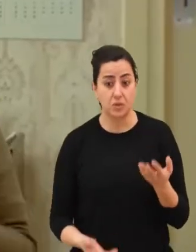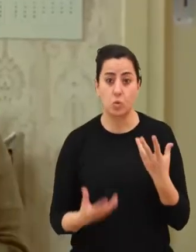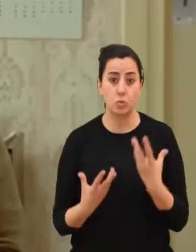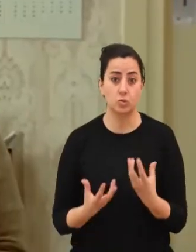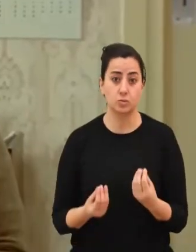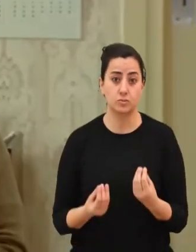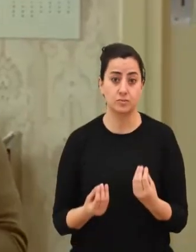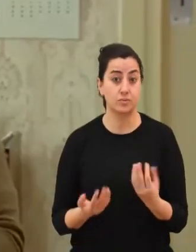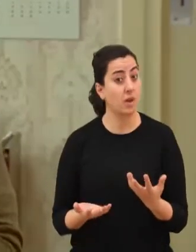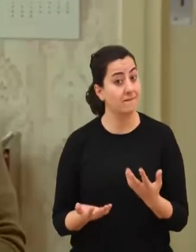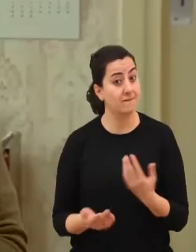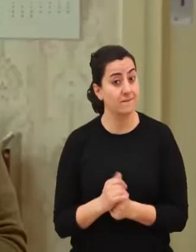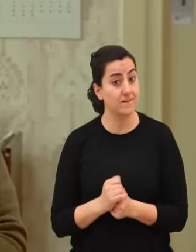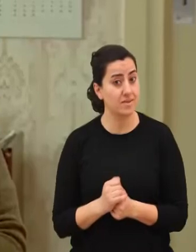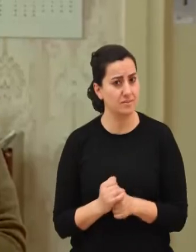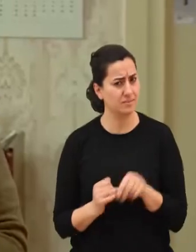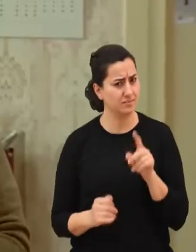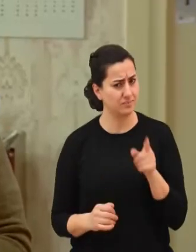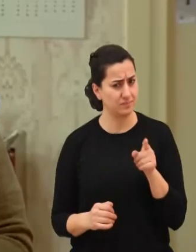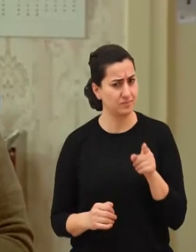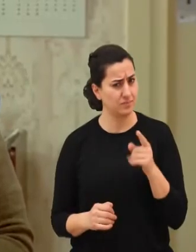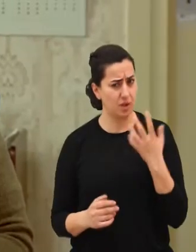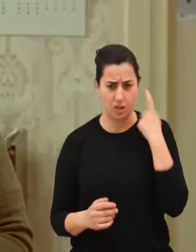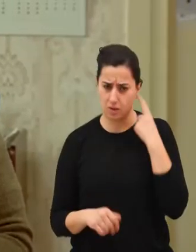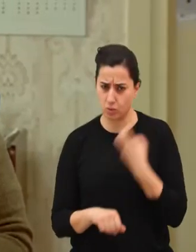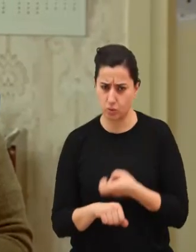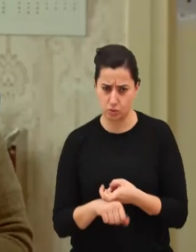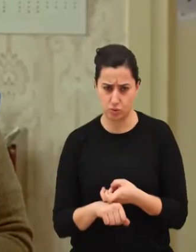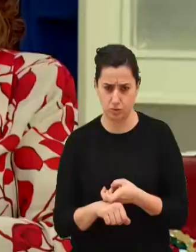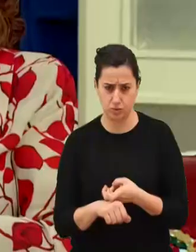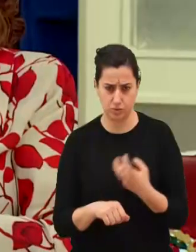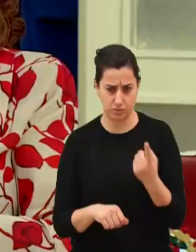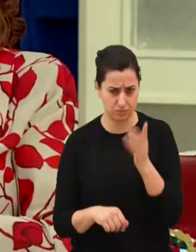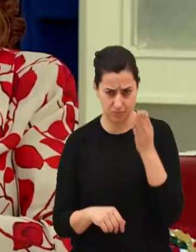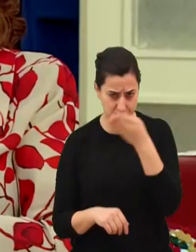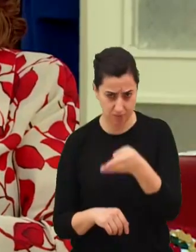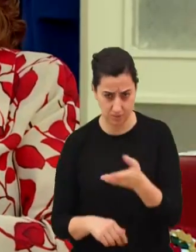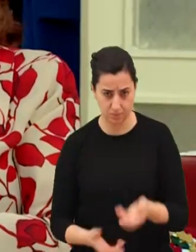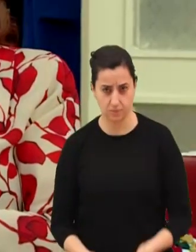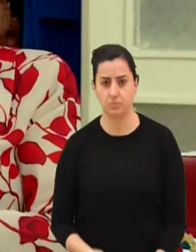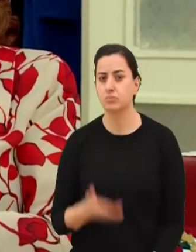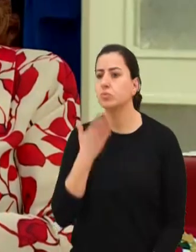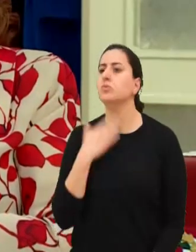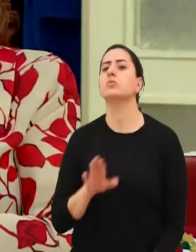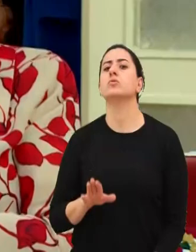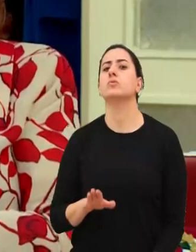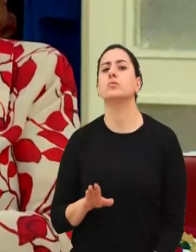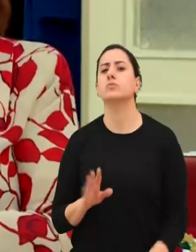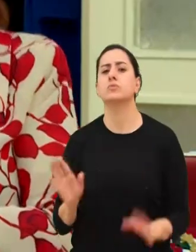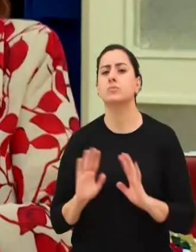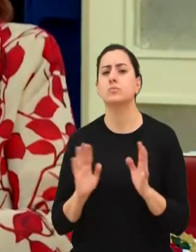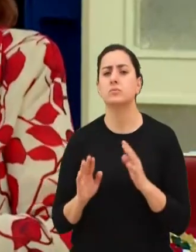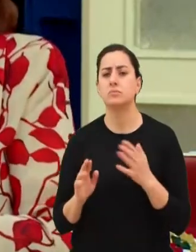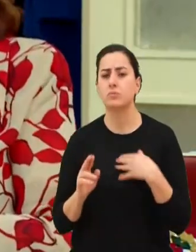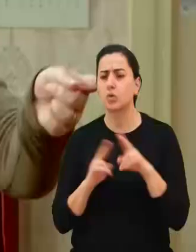yapmış olabilirsiniz mesela? Ay, Allah korusun, konkene falan mı gittiniz? Ha, yok canım. Yok,